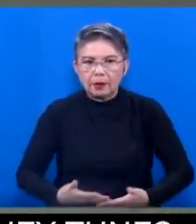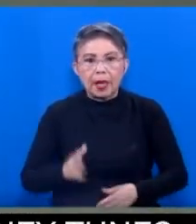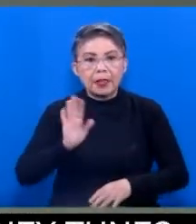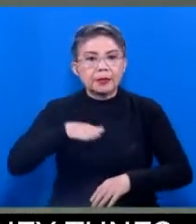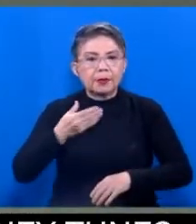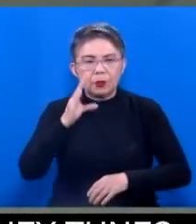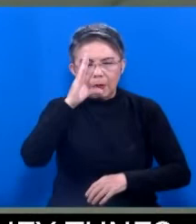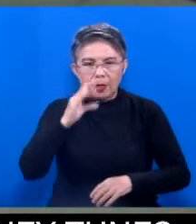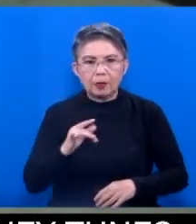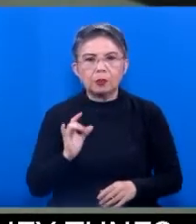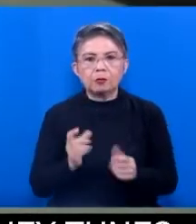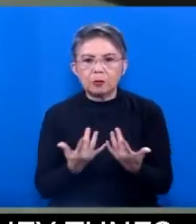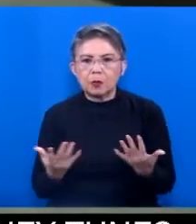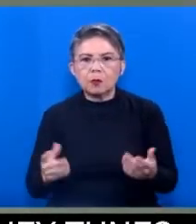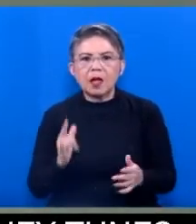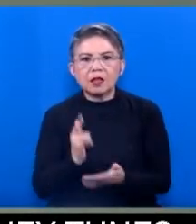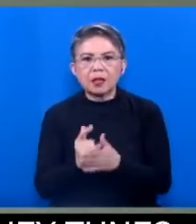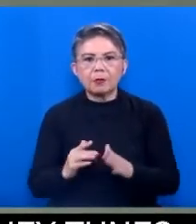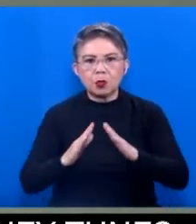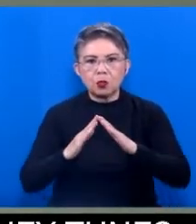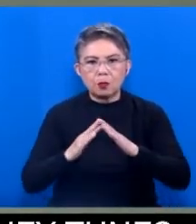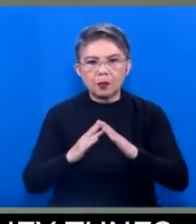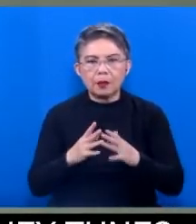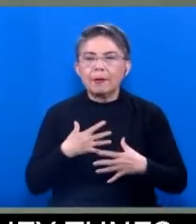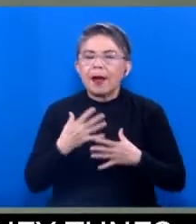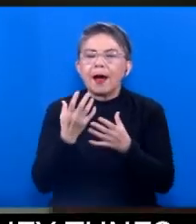sejumlah warga masih tetap bertahan di rumah mereka sambil